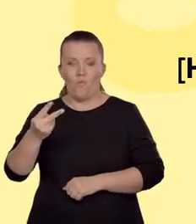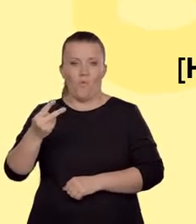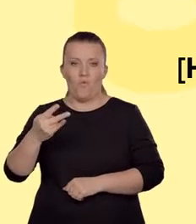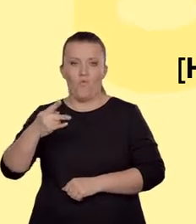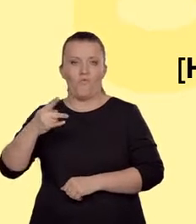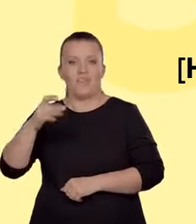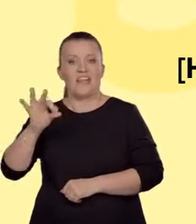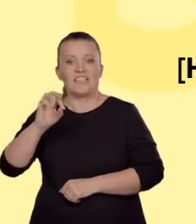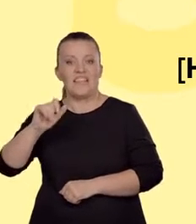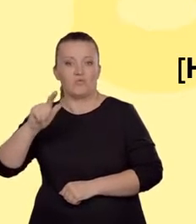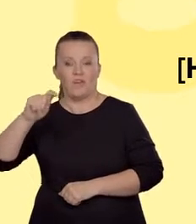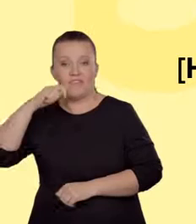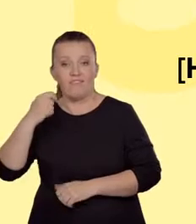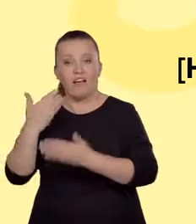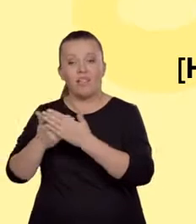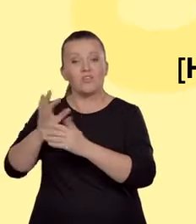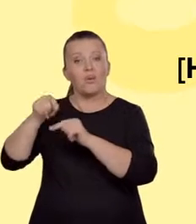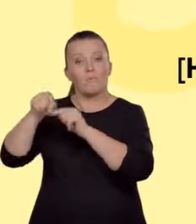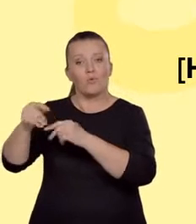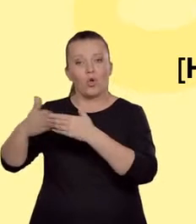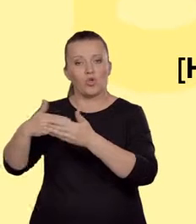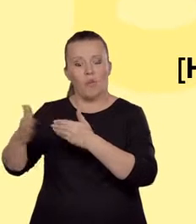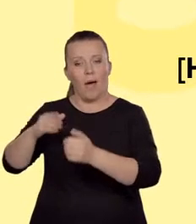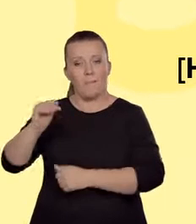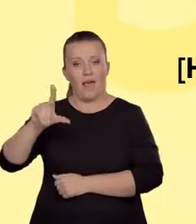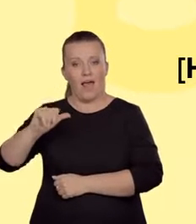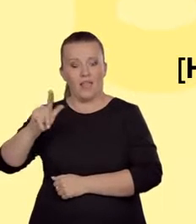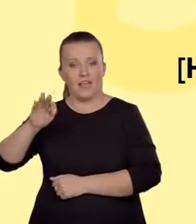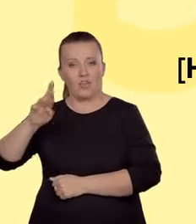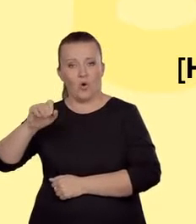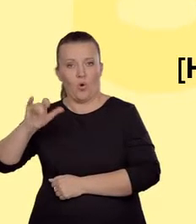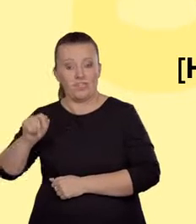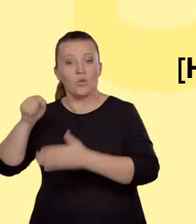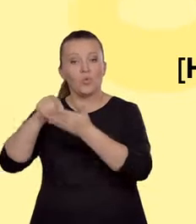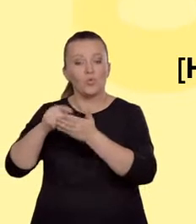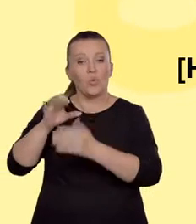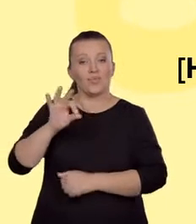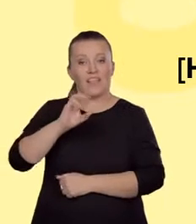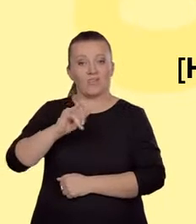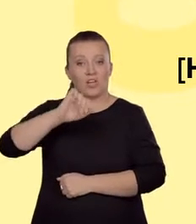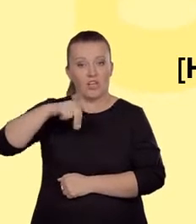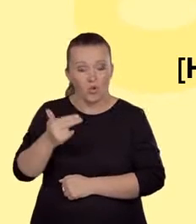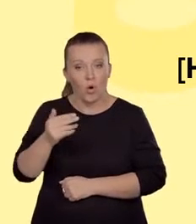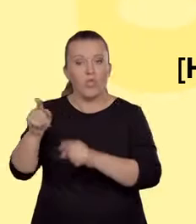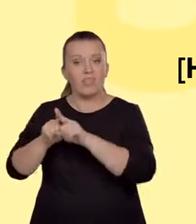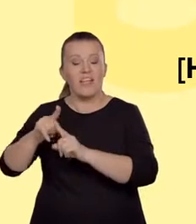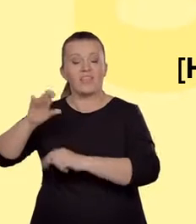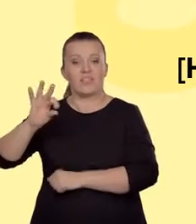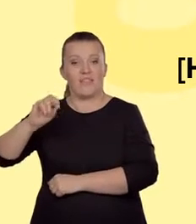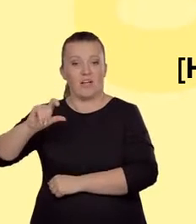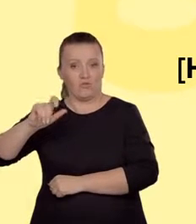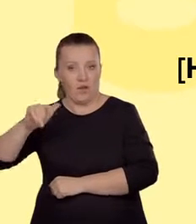słabym elektrolitem, w którym stężenie jonów oraz stężenie niezdysocjowanego kwasu związane są ze sobą stałą